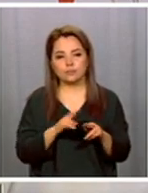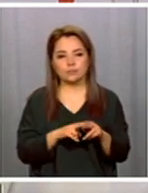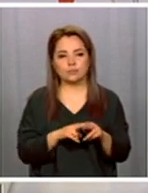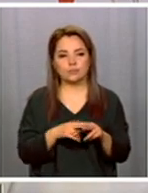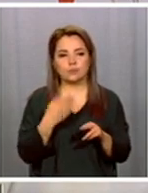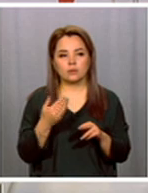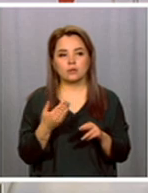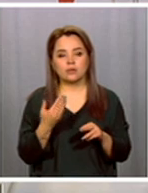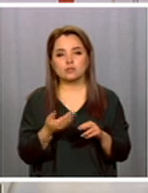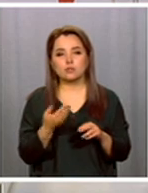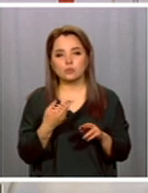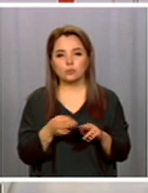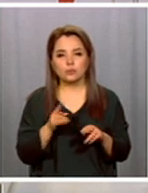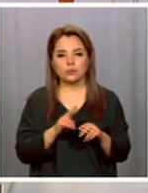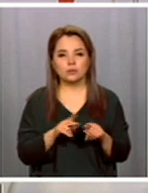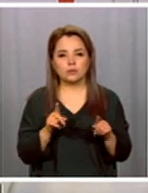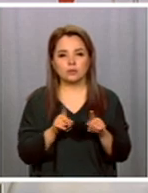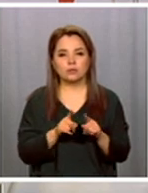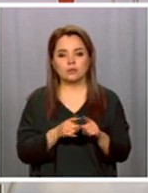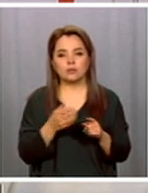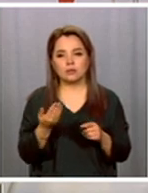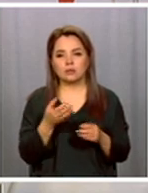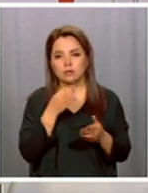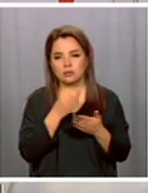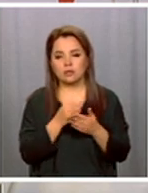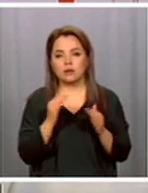Қойылған қышқылға аз мөлшерде